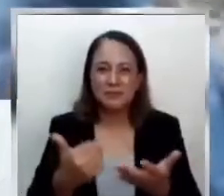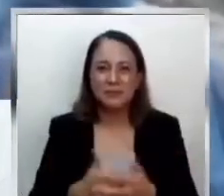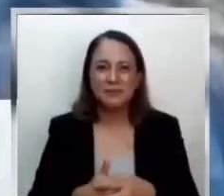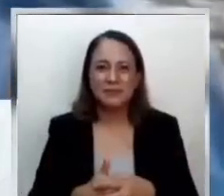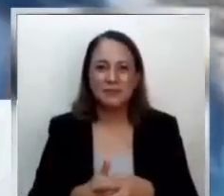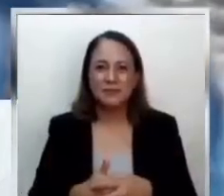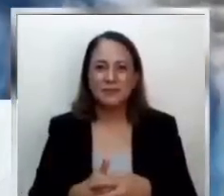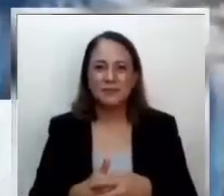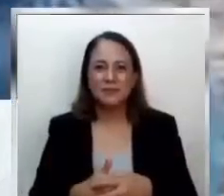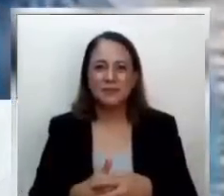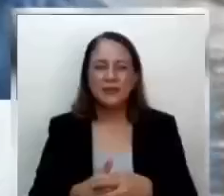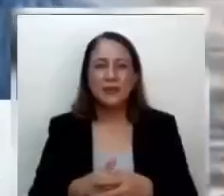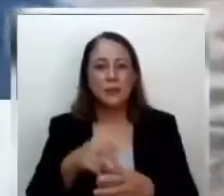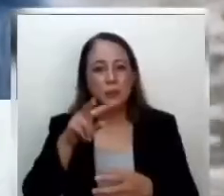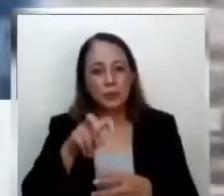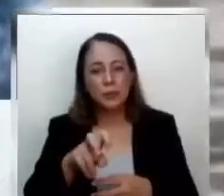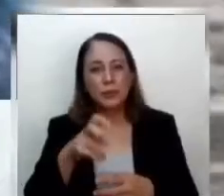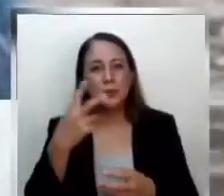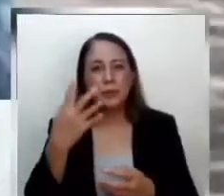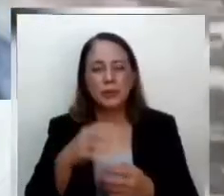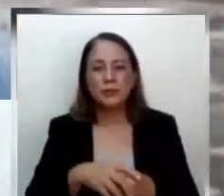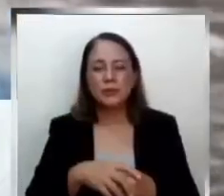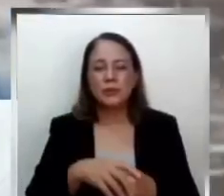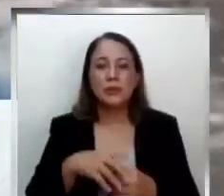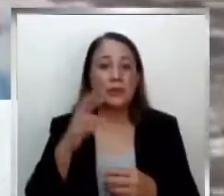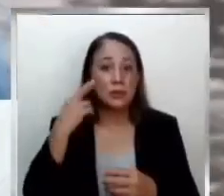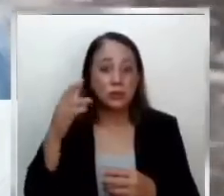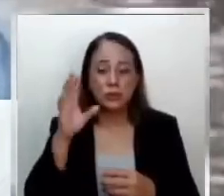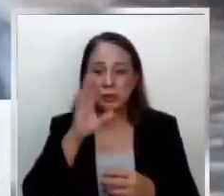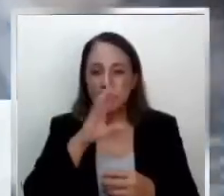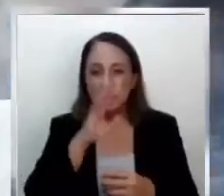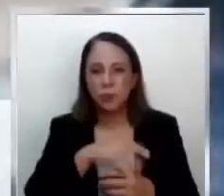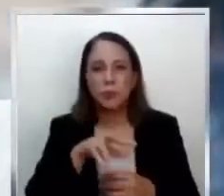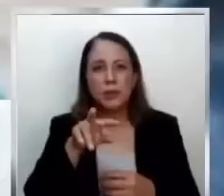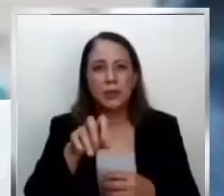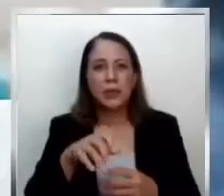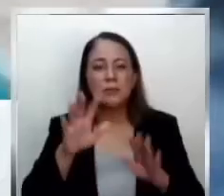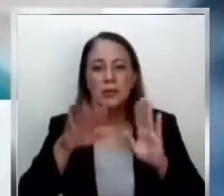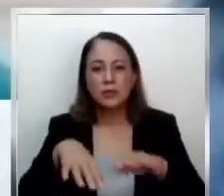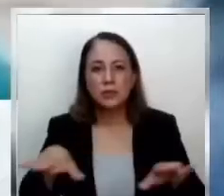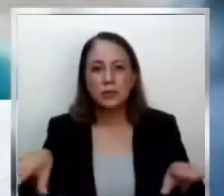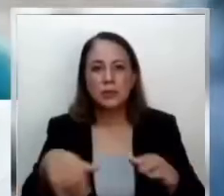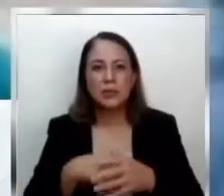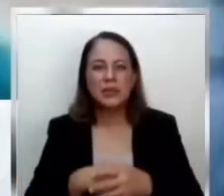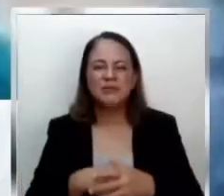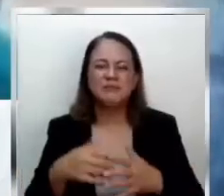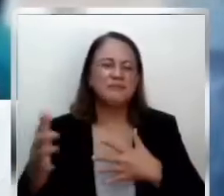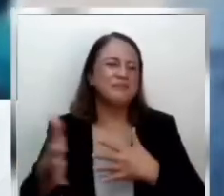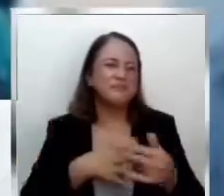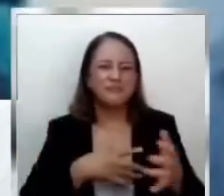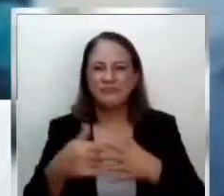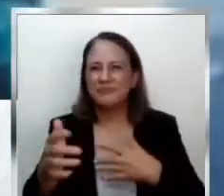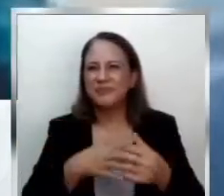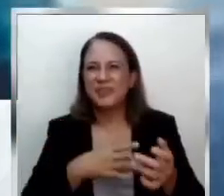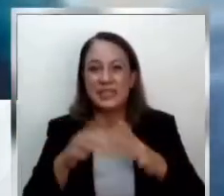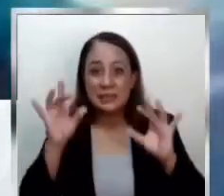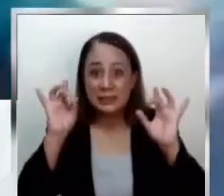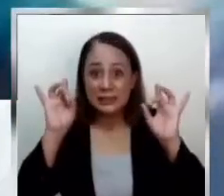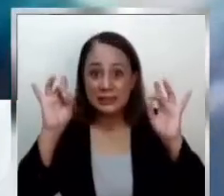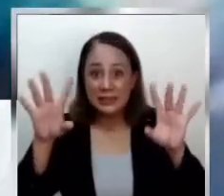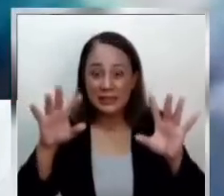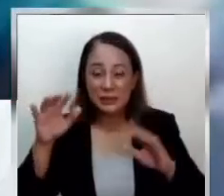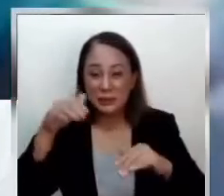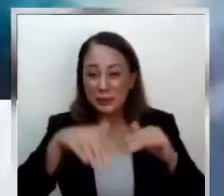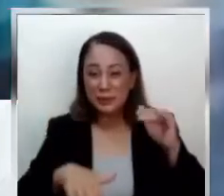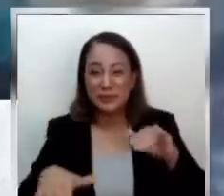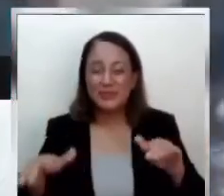Sa kuha namang ito ng Super Radio Cebu, makikita ang ilang kabataang tila hindi alintana ang peligro ng pagliko sa baha sa